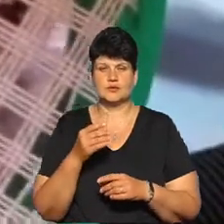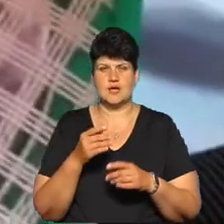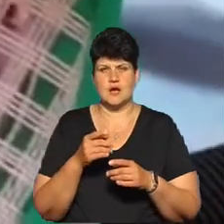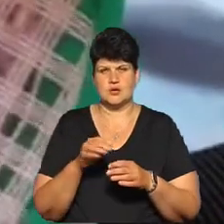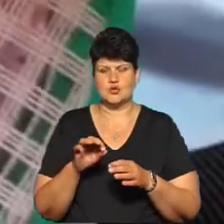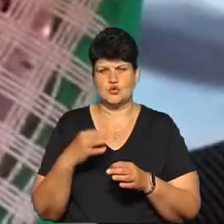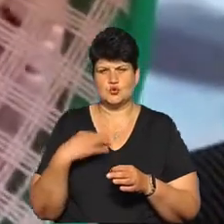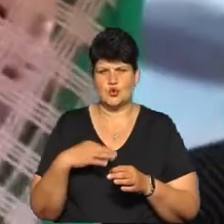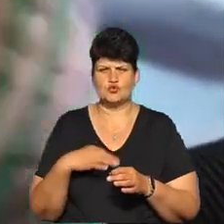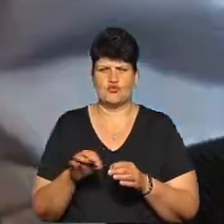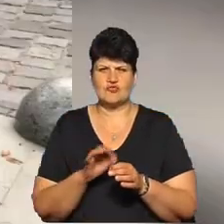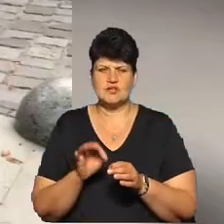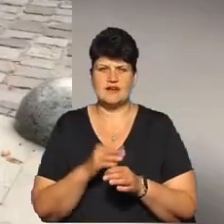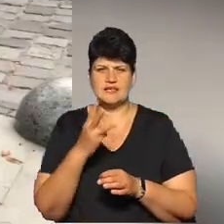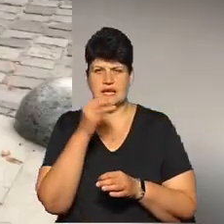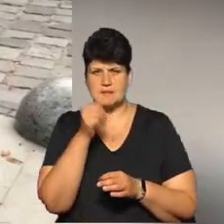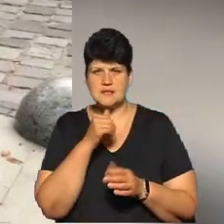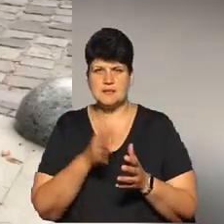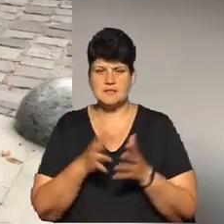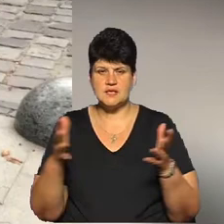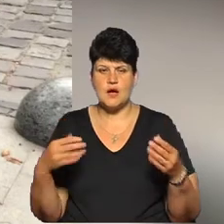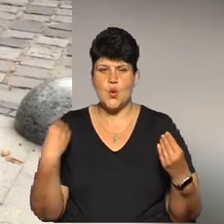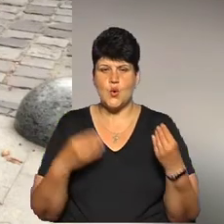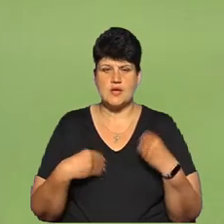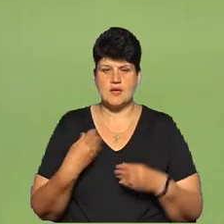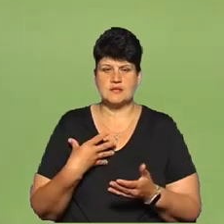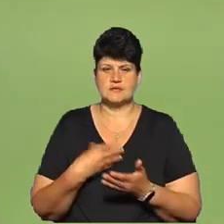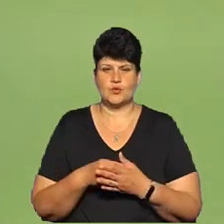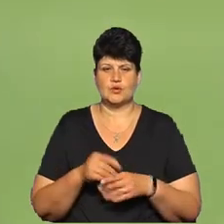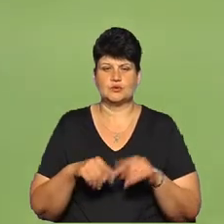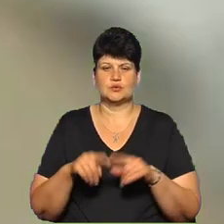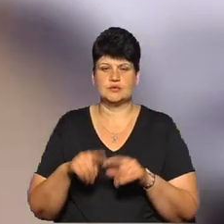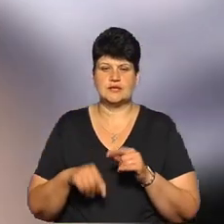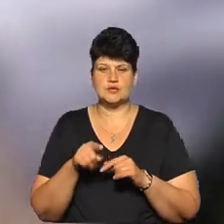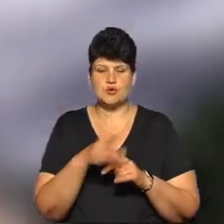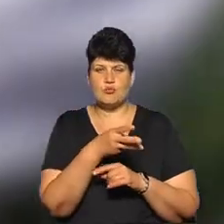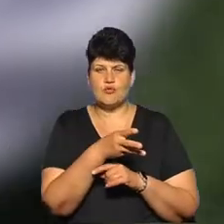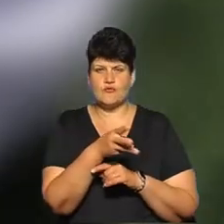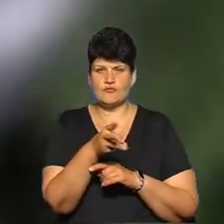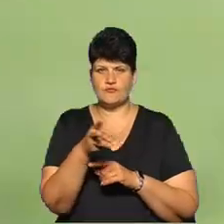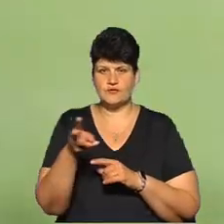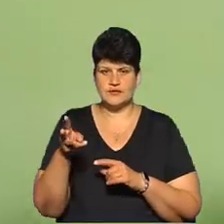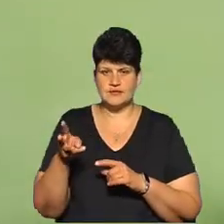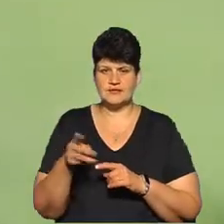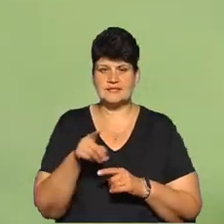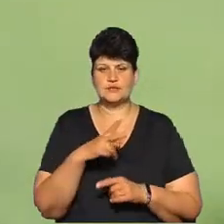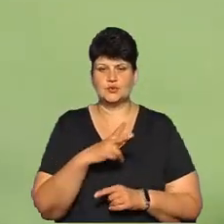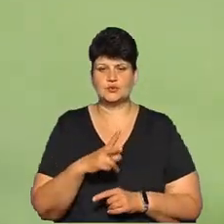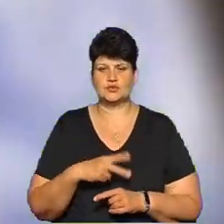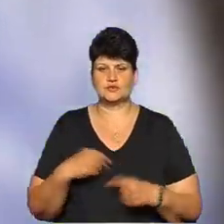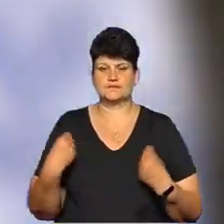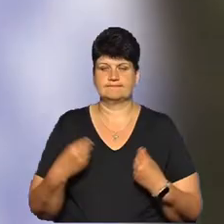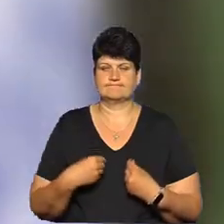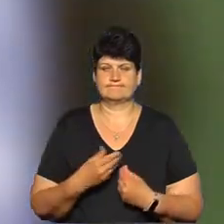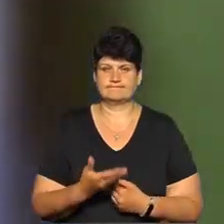3 місяців і довше. Натомість одягає у вишитий одяг свою родину. Ось на цьому відео у вишиванці Ольги позує її донька. Це